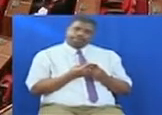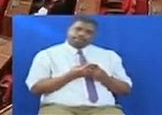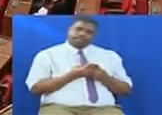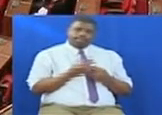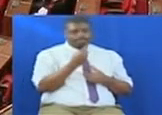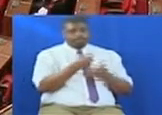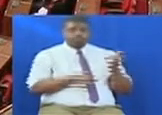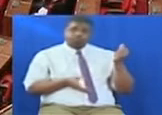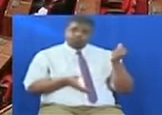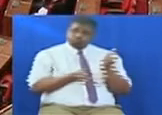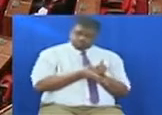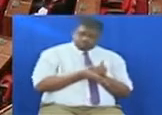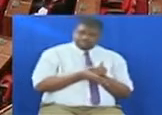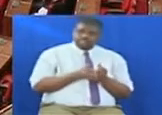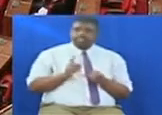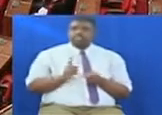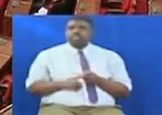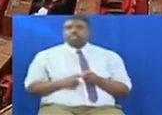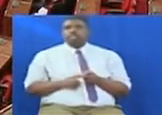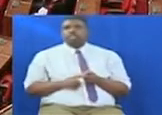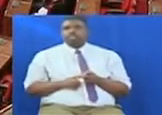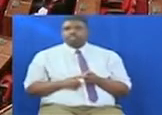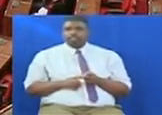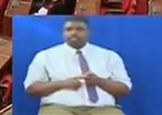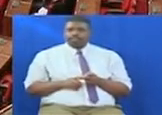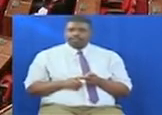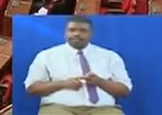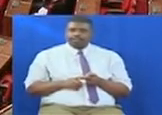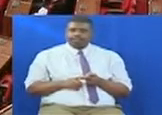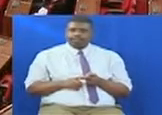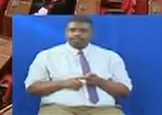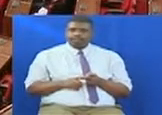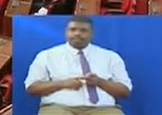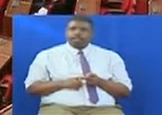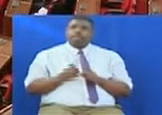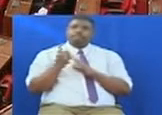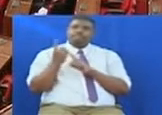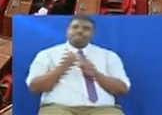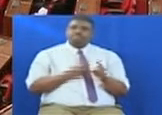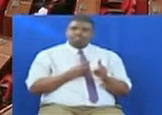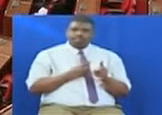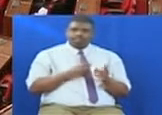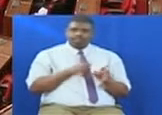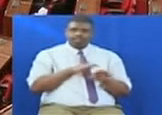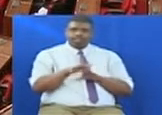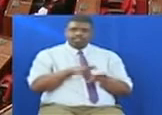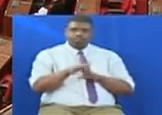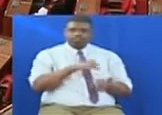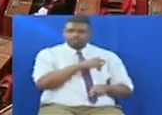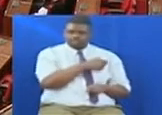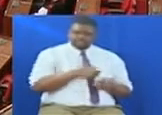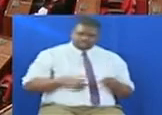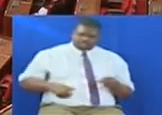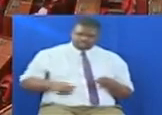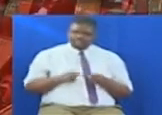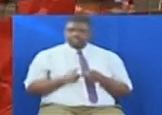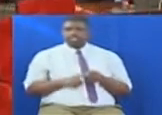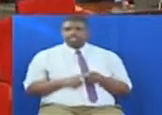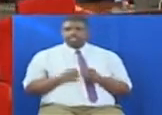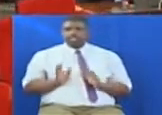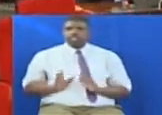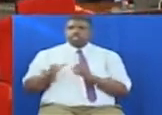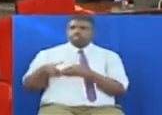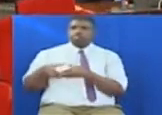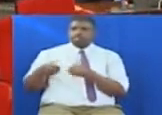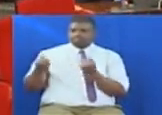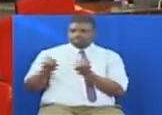John Pombe Magufuli, amefuata mheshimiwa Umi, amefuata maelekezo ya rais, amefuata maelekezo ya kamati